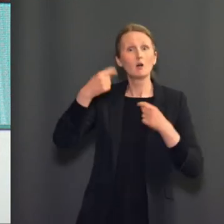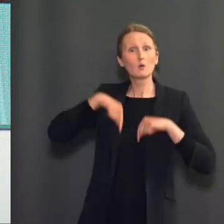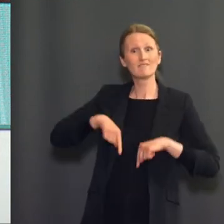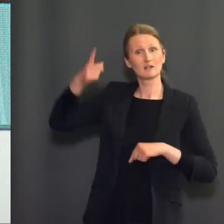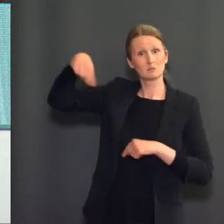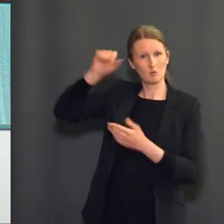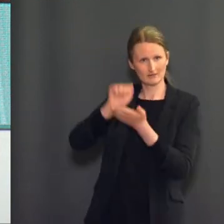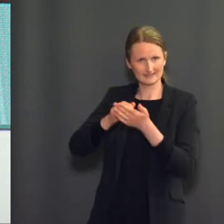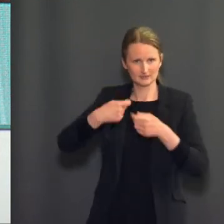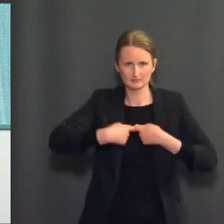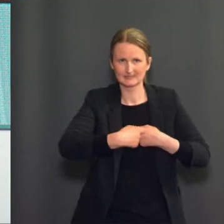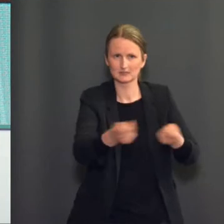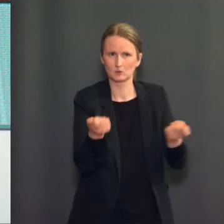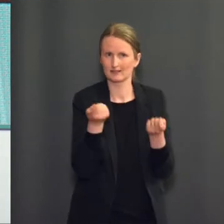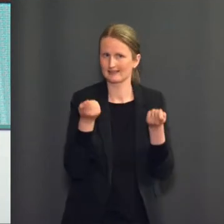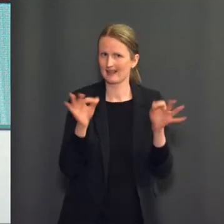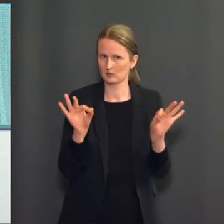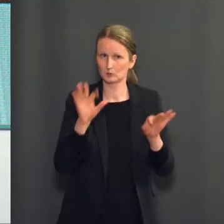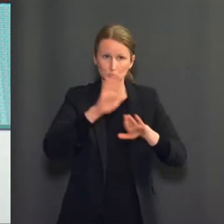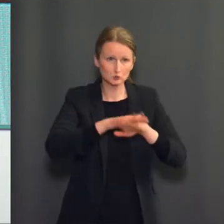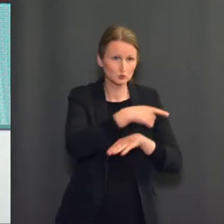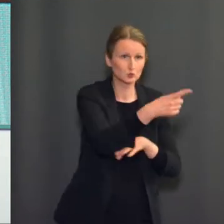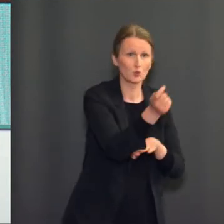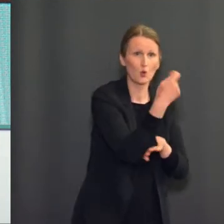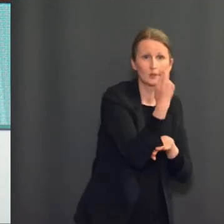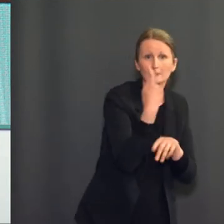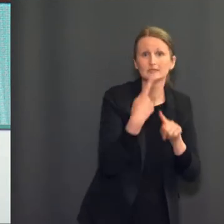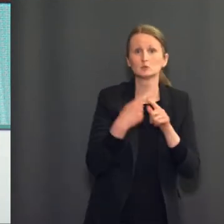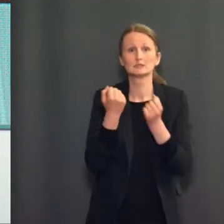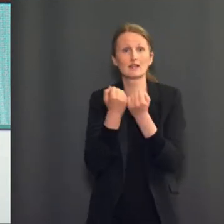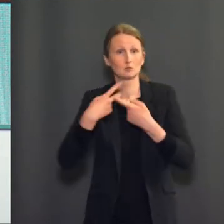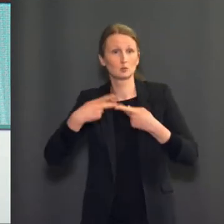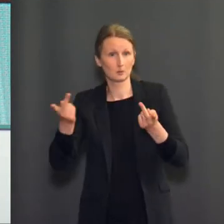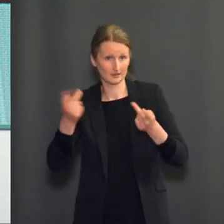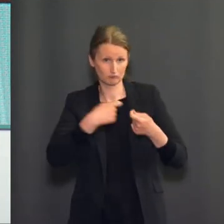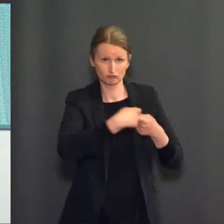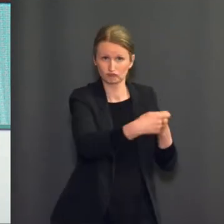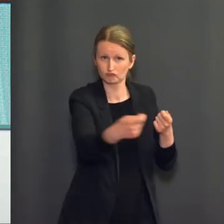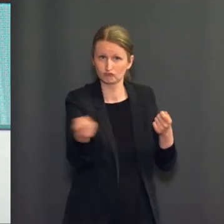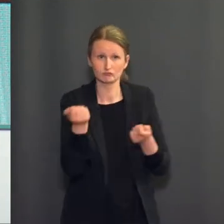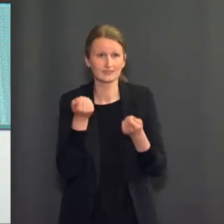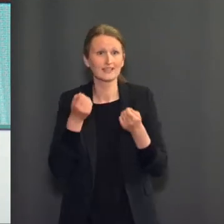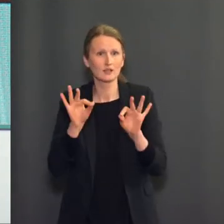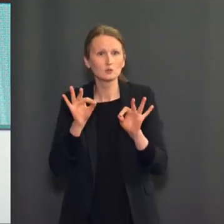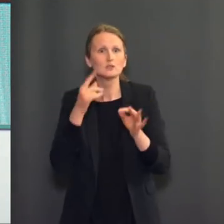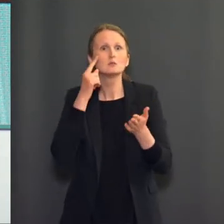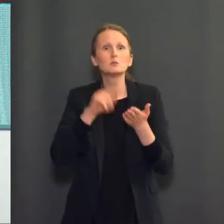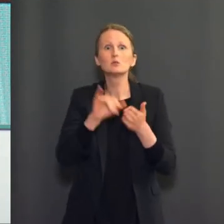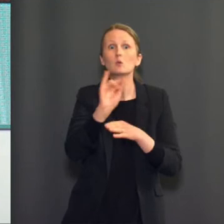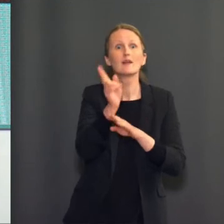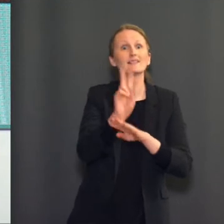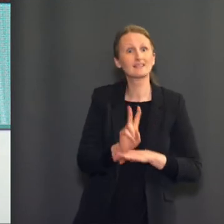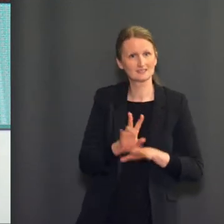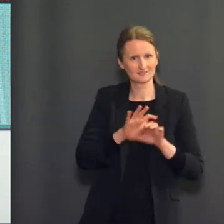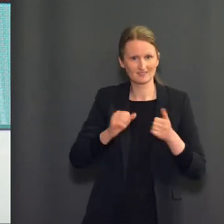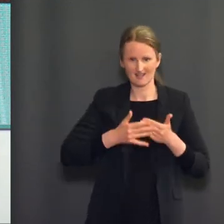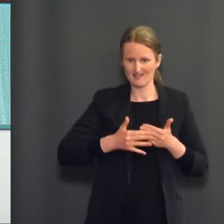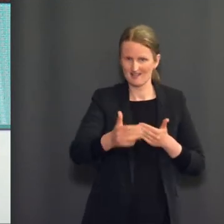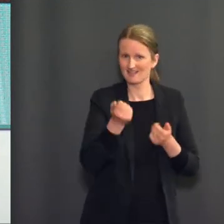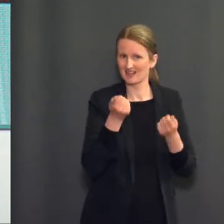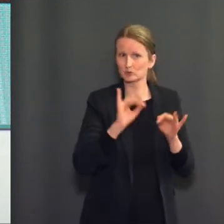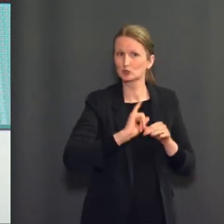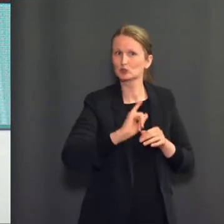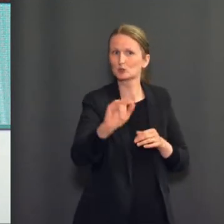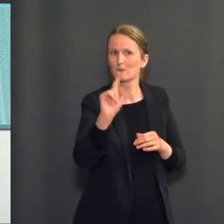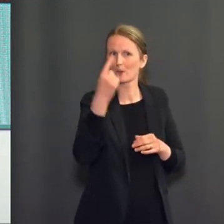entreprises et des secteurs publics ces tests antigéniques rapides jusqu'au 1er mai 2021. Ils permettent de